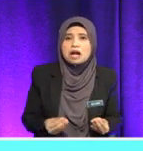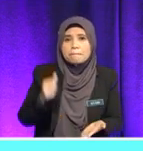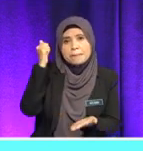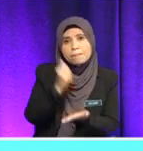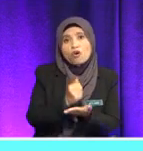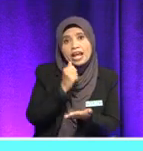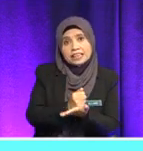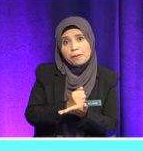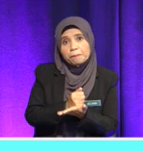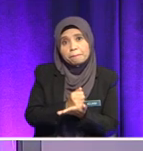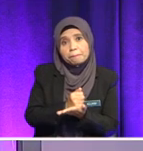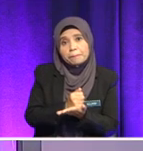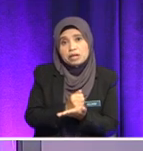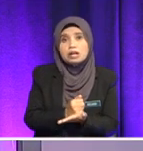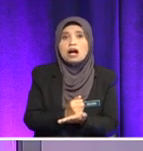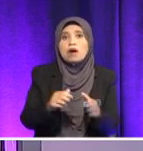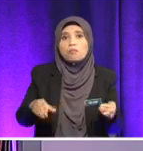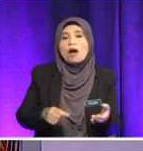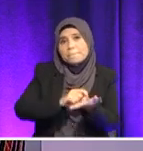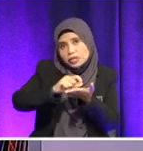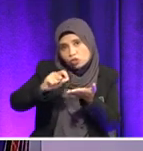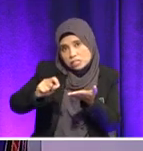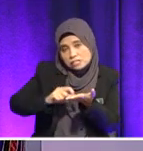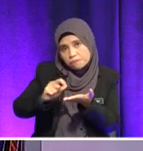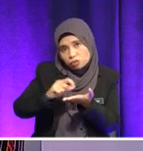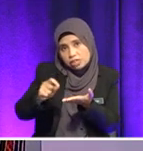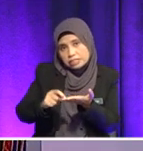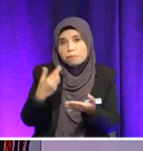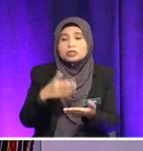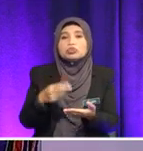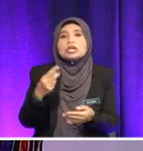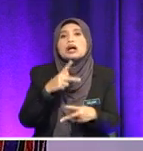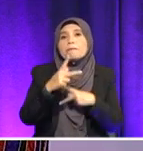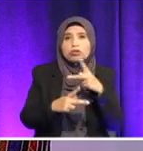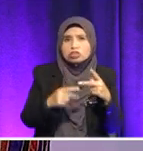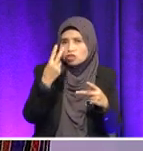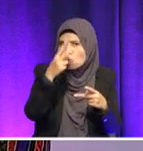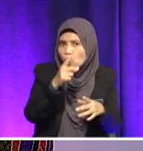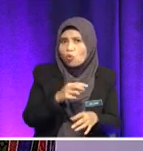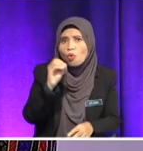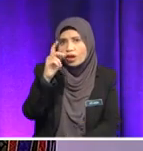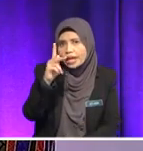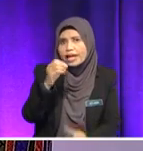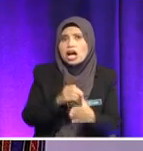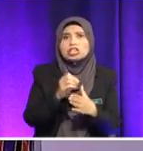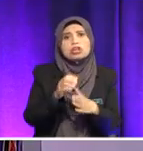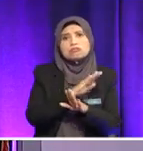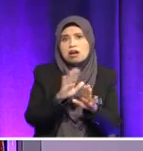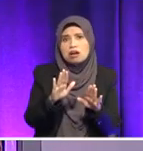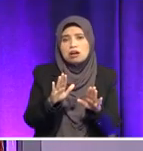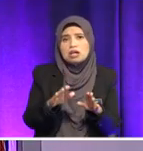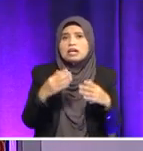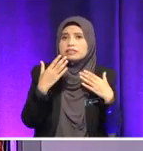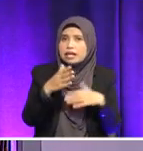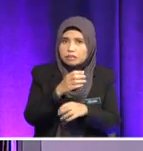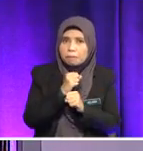pihak ada minta eh buat bertulis contoh kemudian mereka akan proses Oke kemudian meneliti kedudukan dan dapat